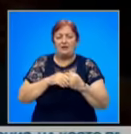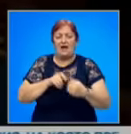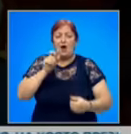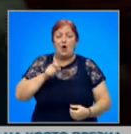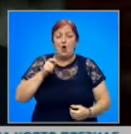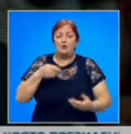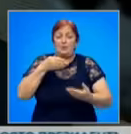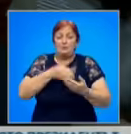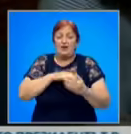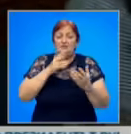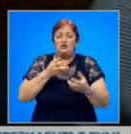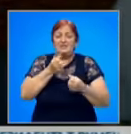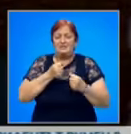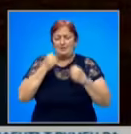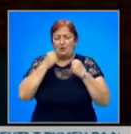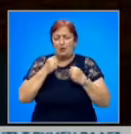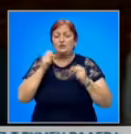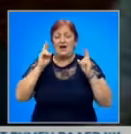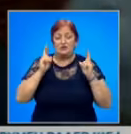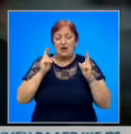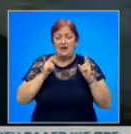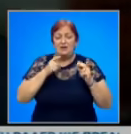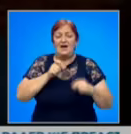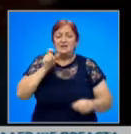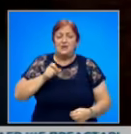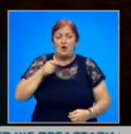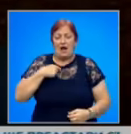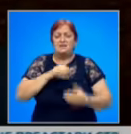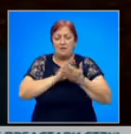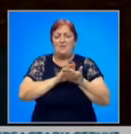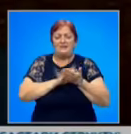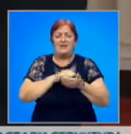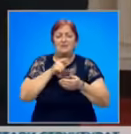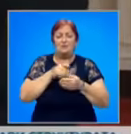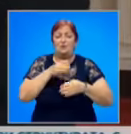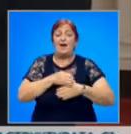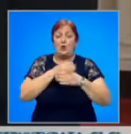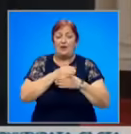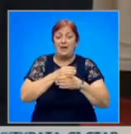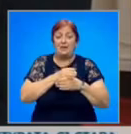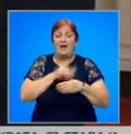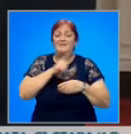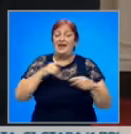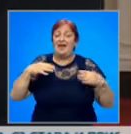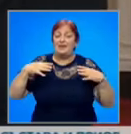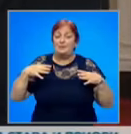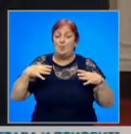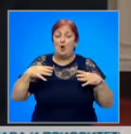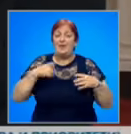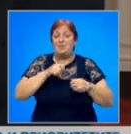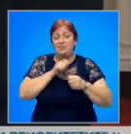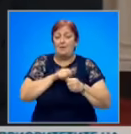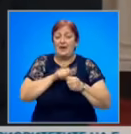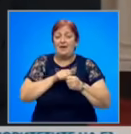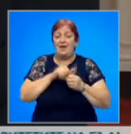по предназначение, им ще искат да взимат трудни решения, влезат в политиката, толкова по-добре. Така че аз приветствам създанието такъв проект. Всеки е свободен да